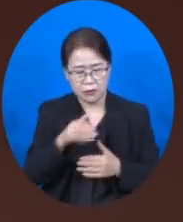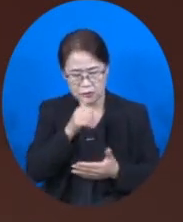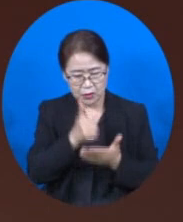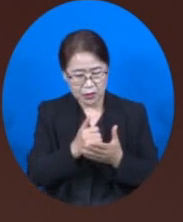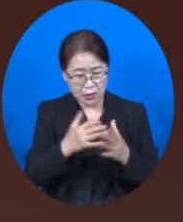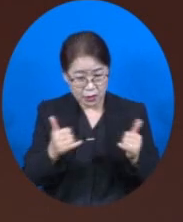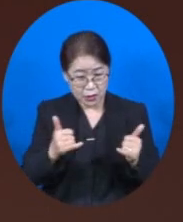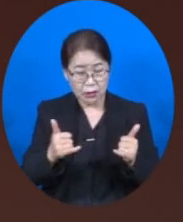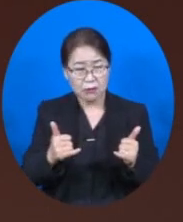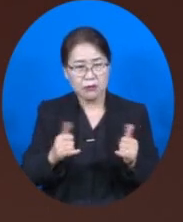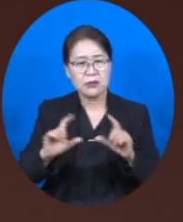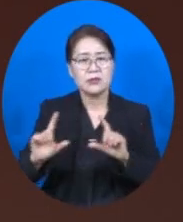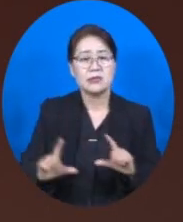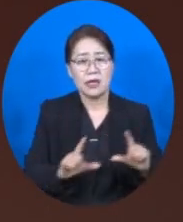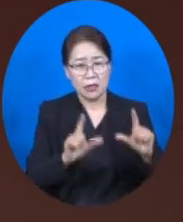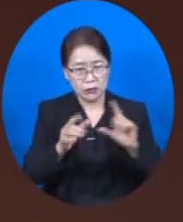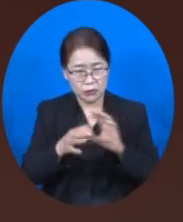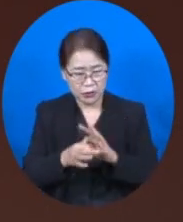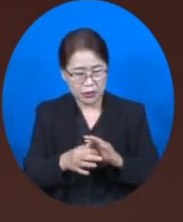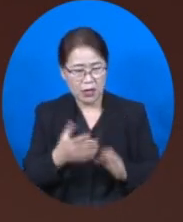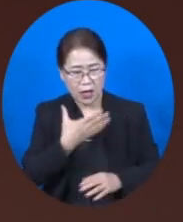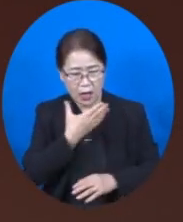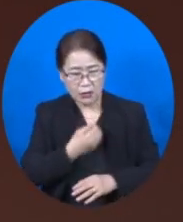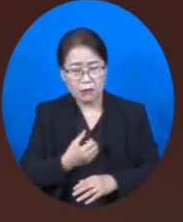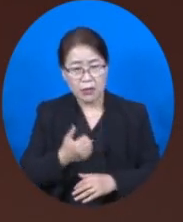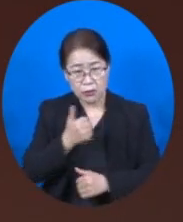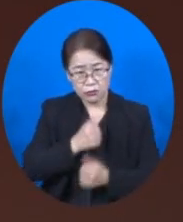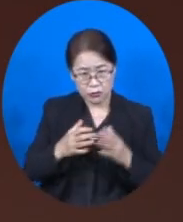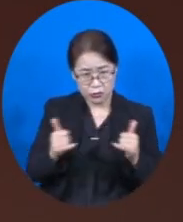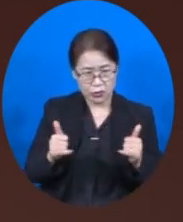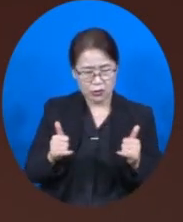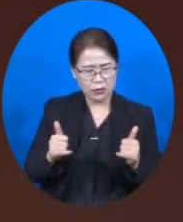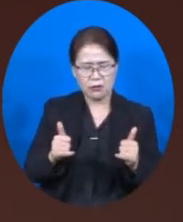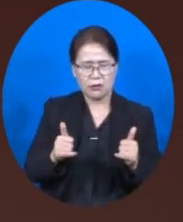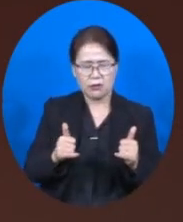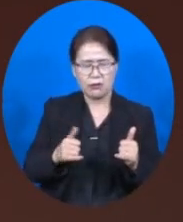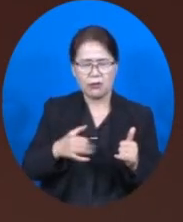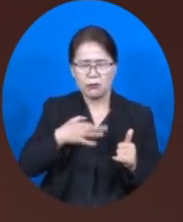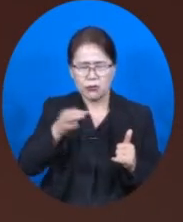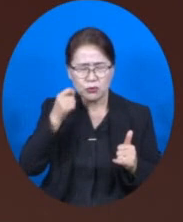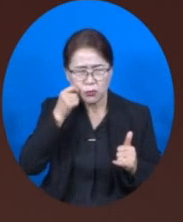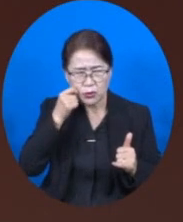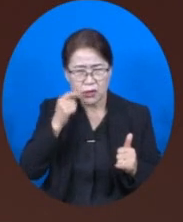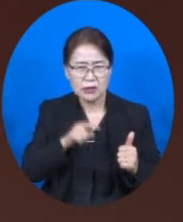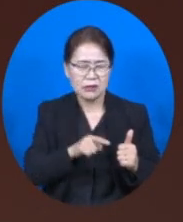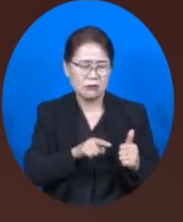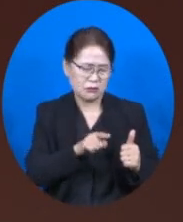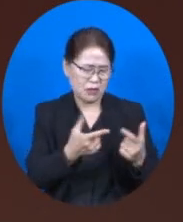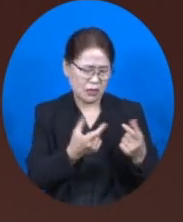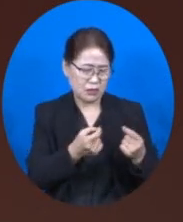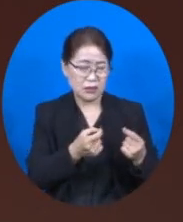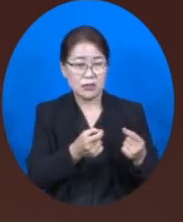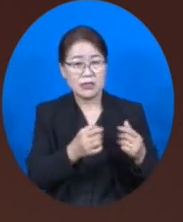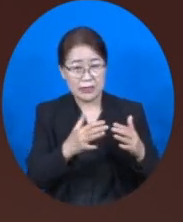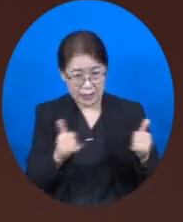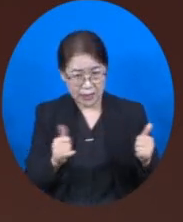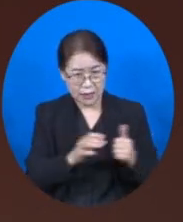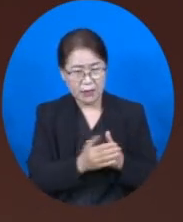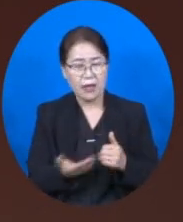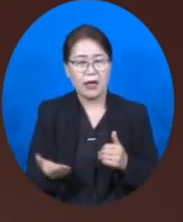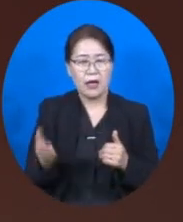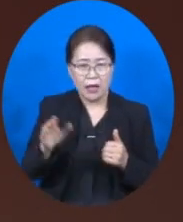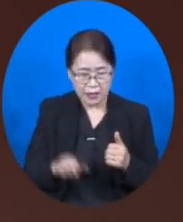짓는 삶을 삶으로 인해서 이제 아브라함의 후손이라고 부를 수가 없는 그러한 사람이었어요 그런데 예수님은